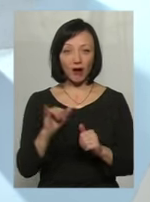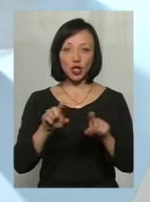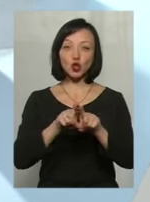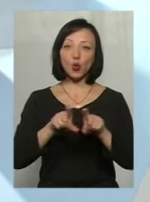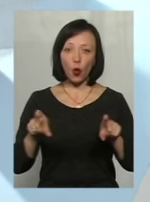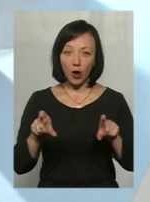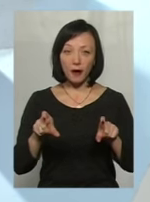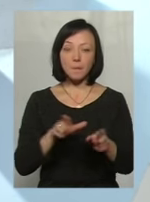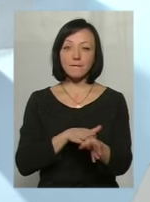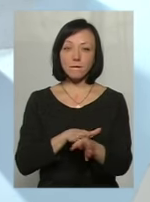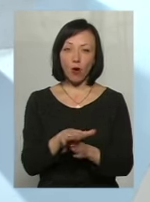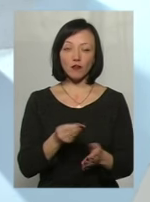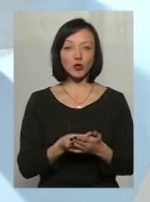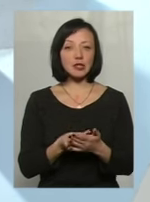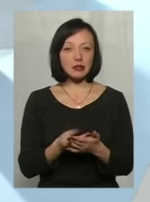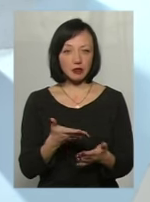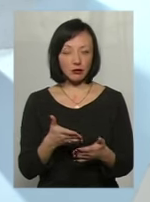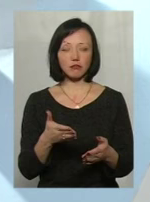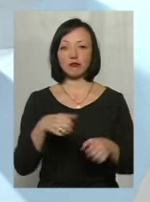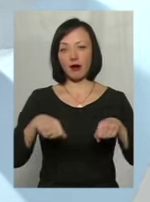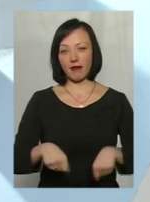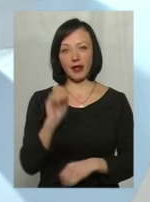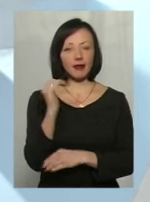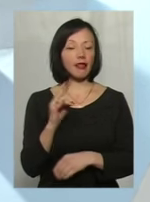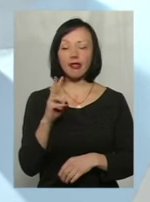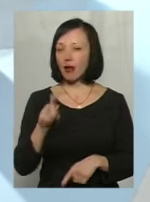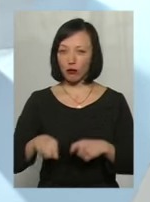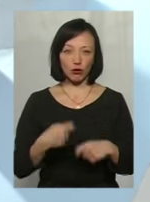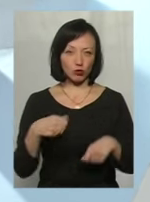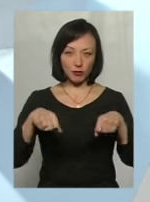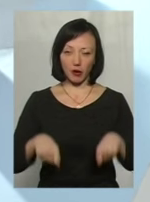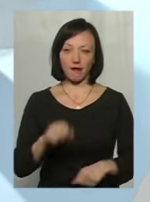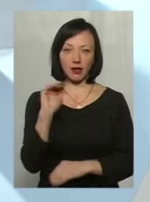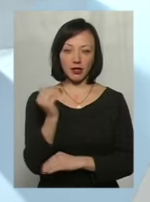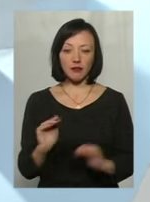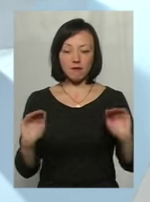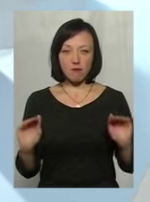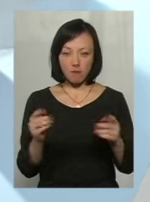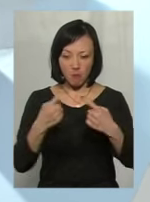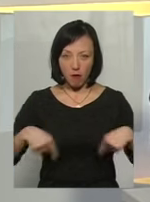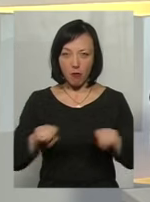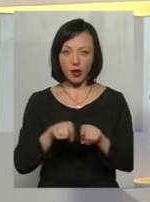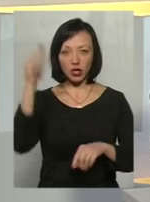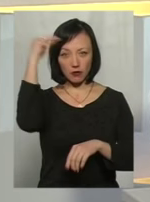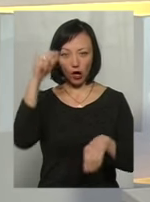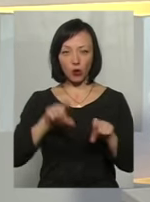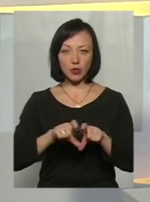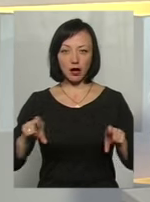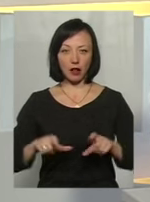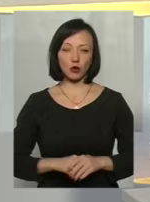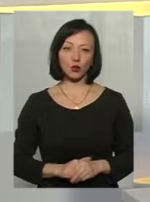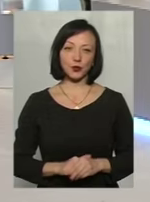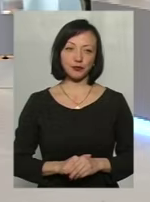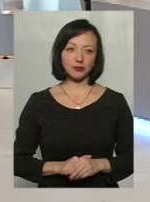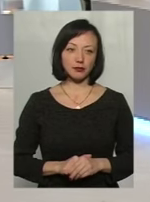школі повноцінно реалізовувати права дитини, не порушувати права дитини в межах навчальних закладів. Дякую, пане